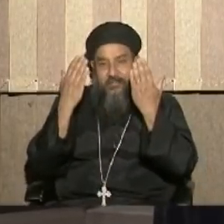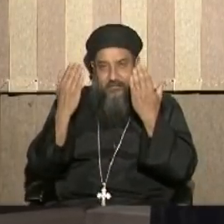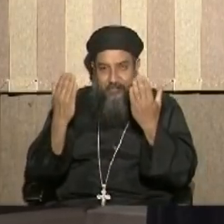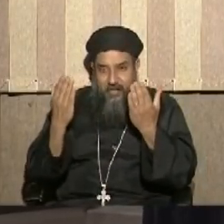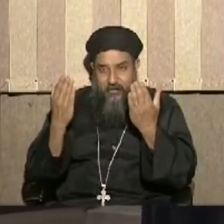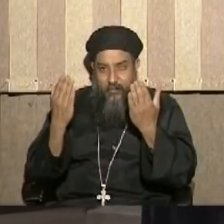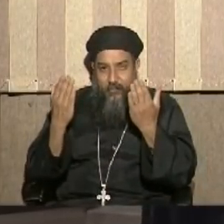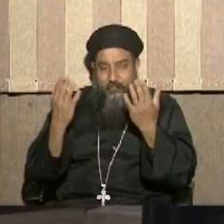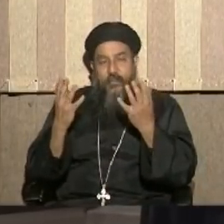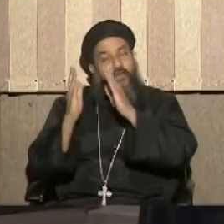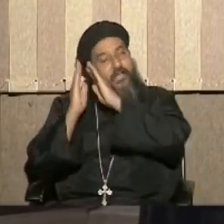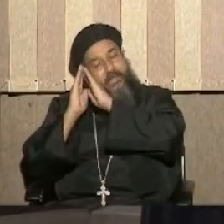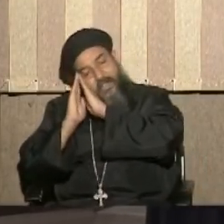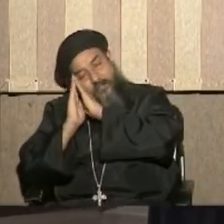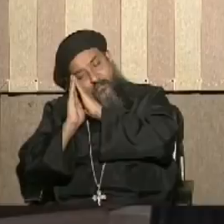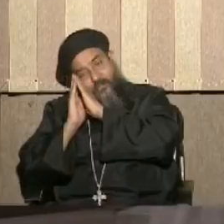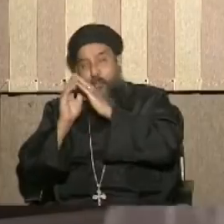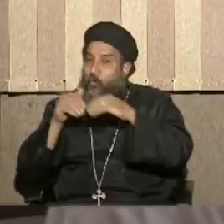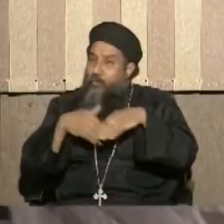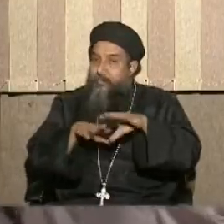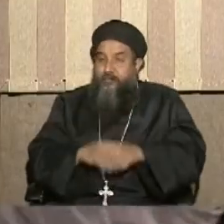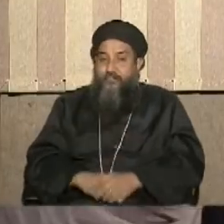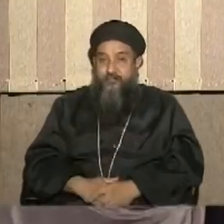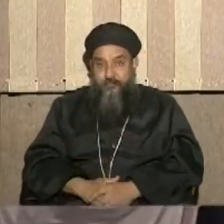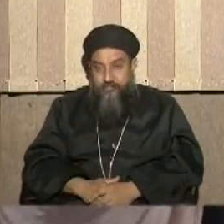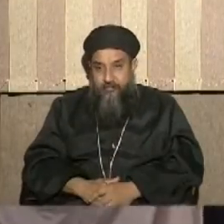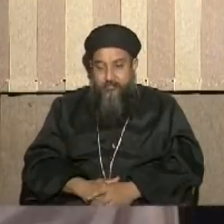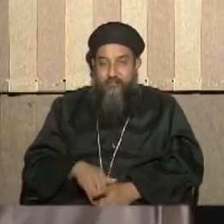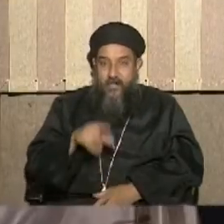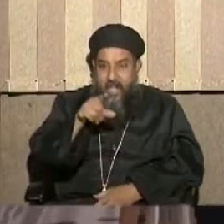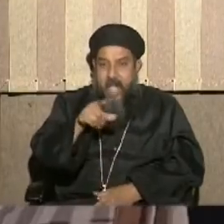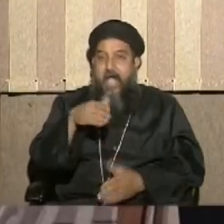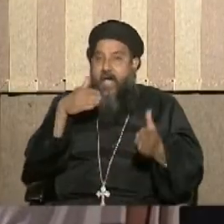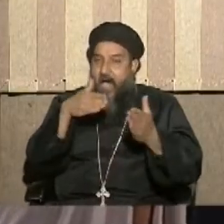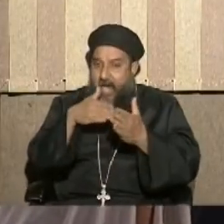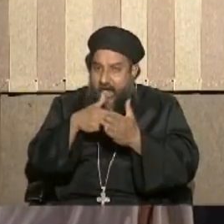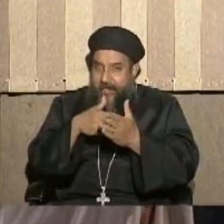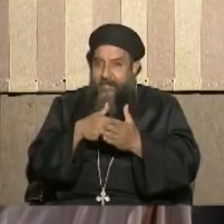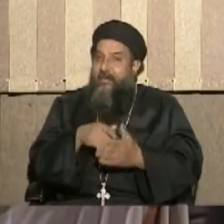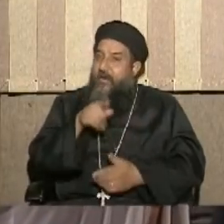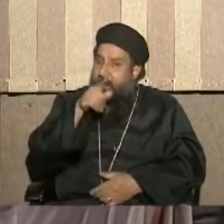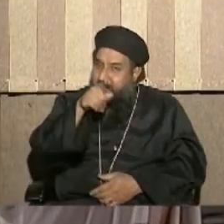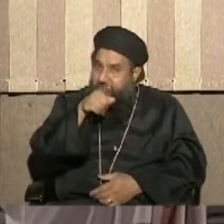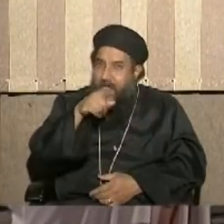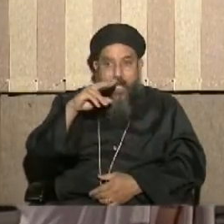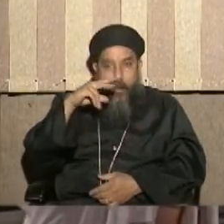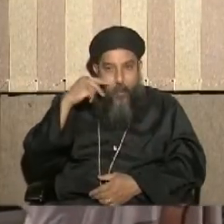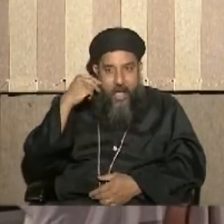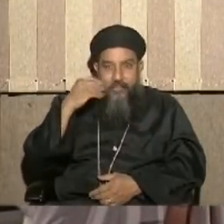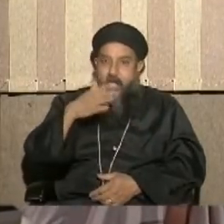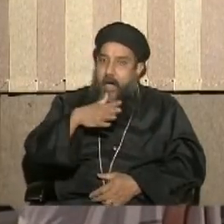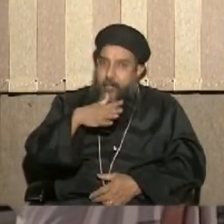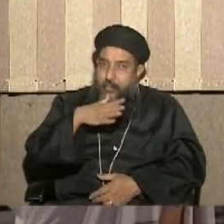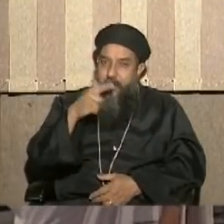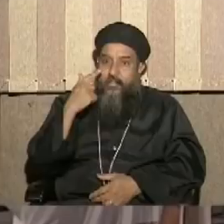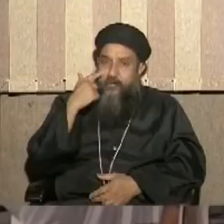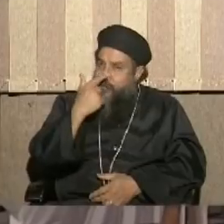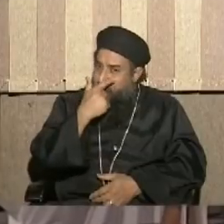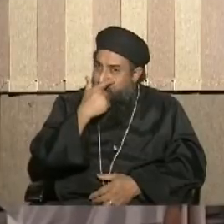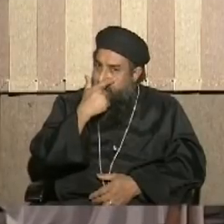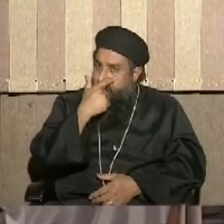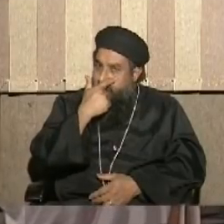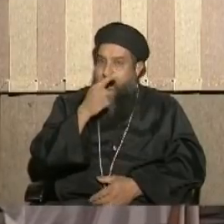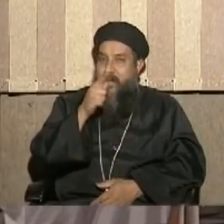تاني يوم. راحوا فين؟ يا ابي قدسك اخر واحد شفتهم وبعد كده ما رجعوش،